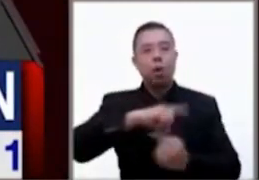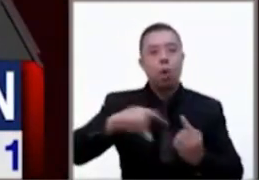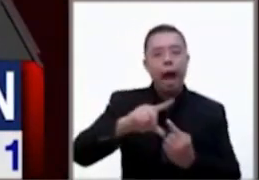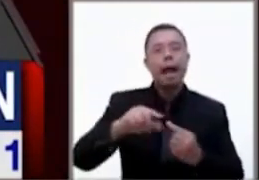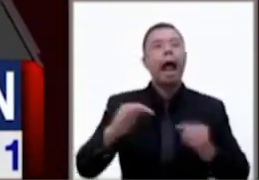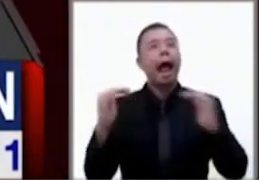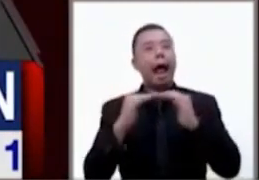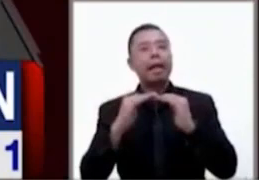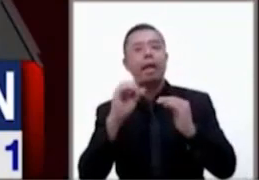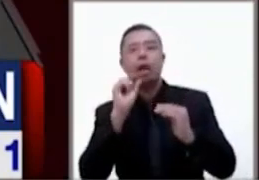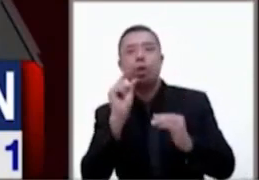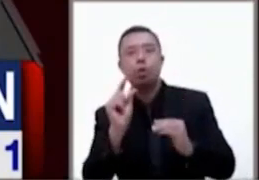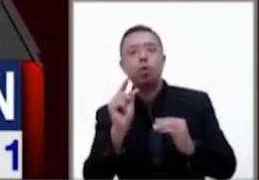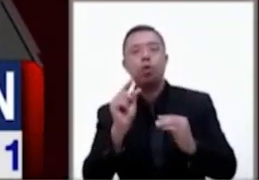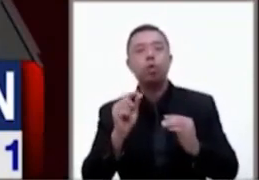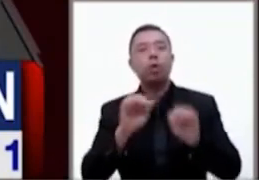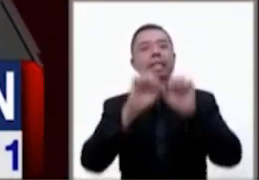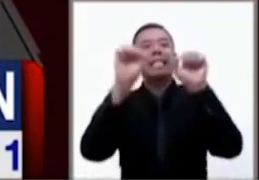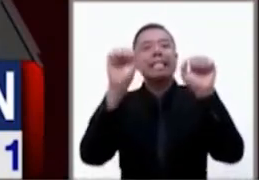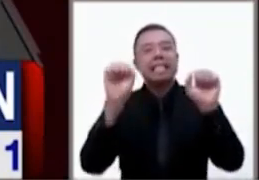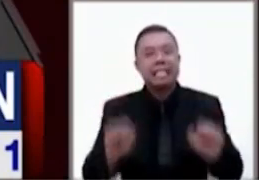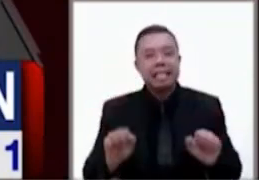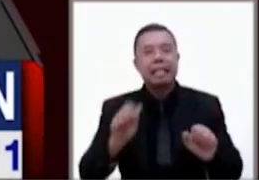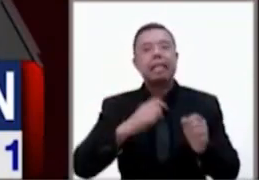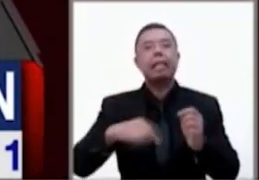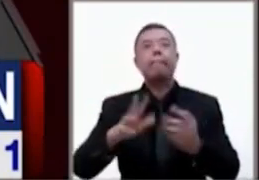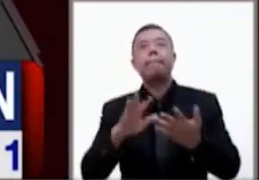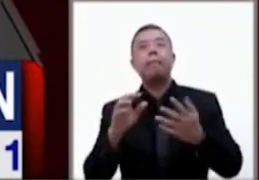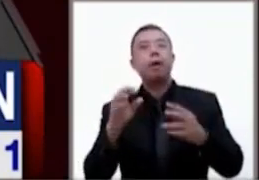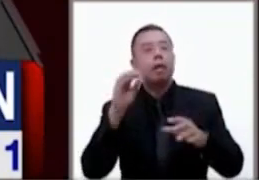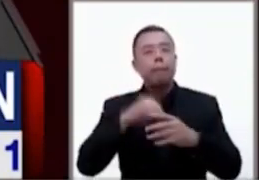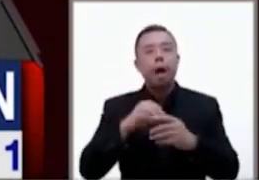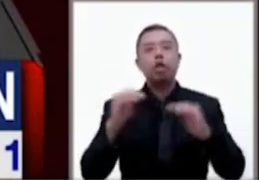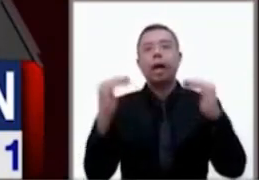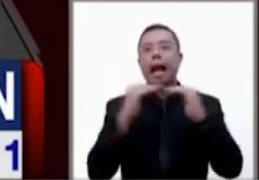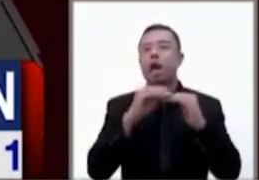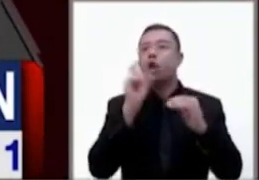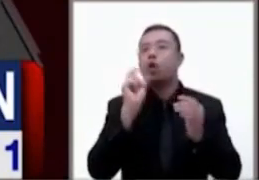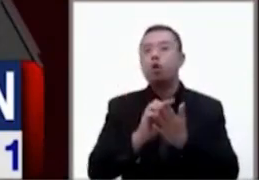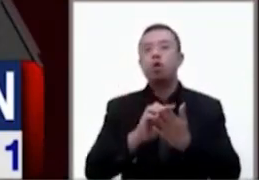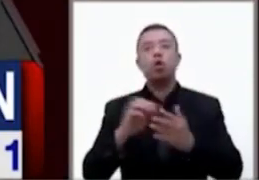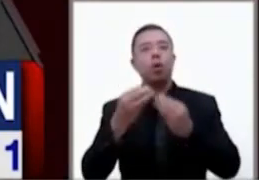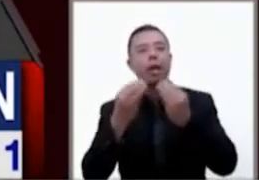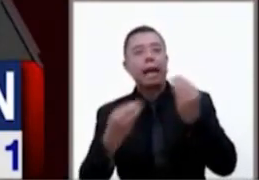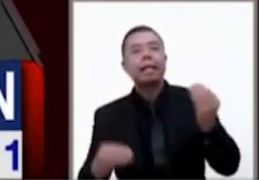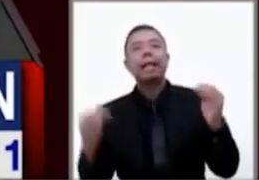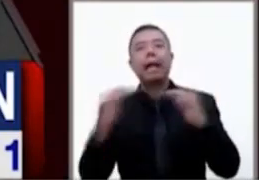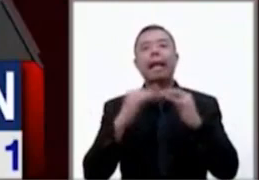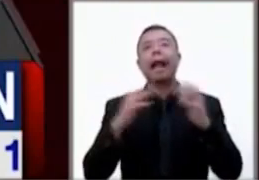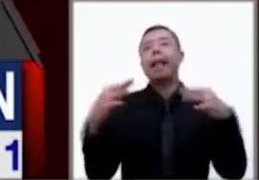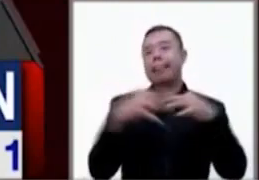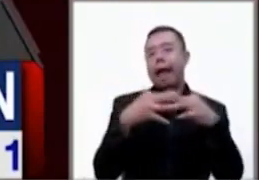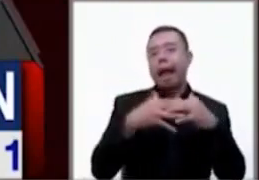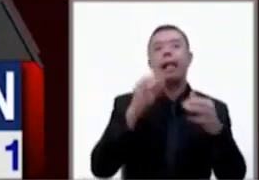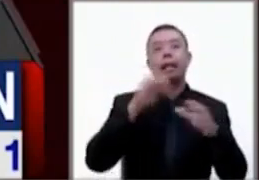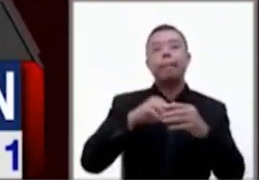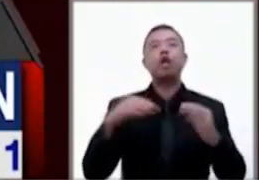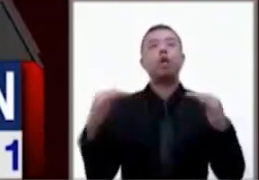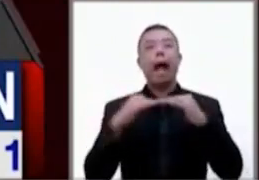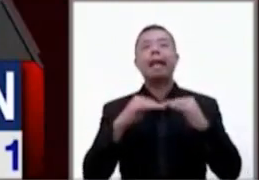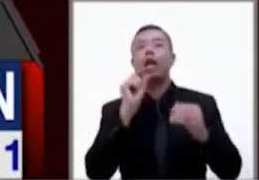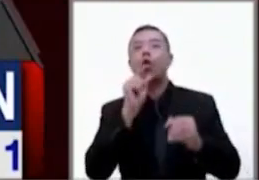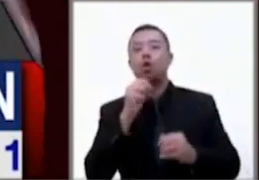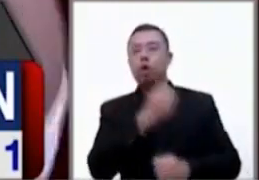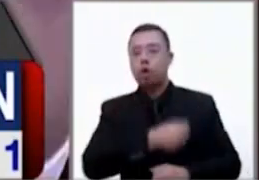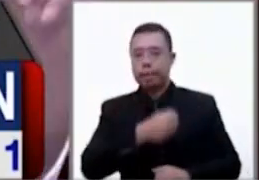ekologi, keadilan antar generasi, keadilan agraria, dan tentu keadilan